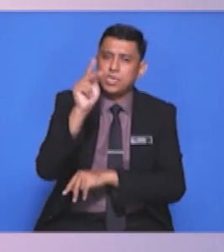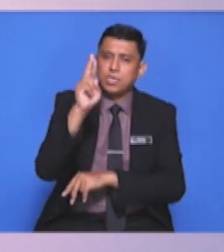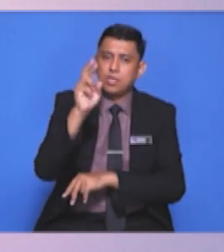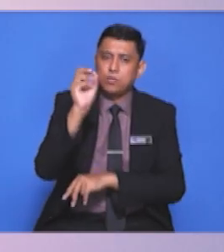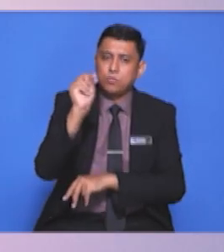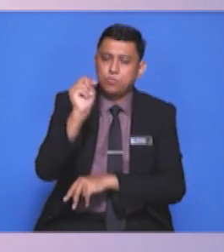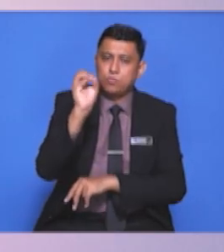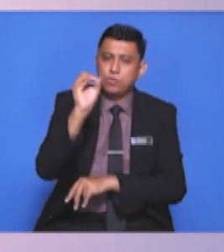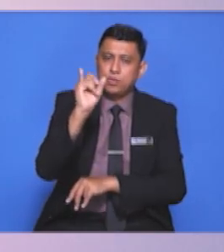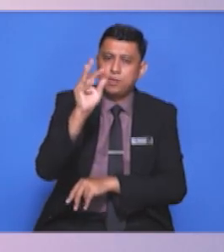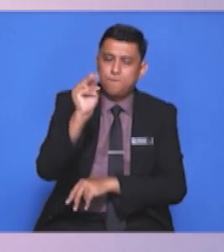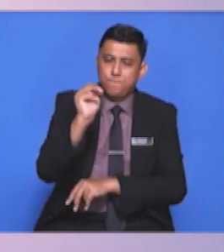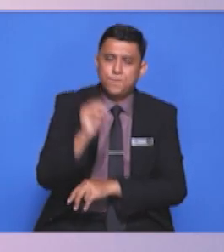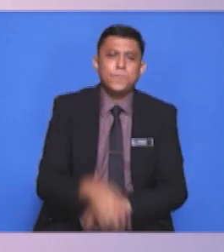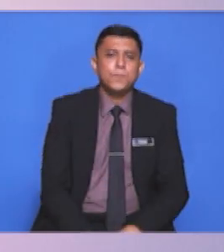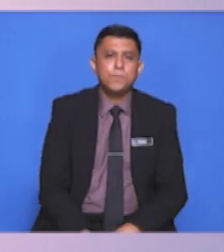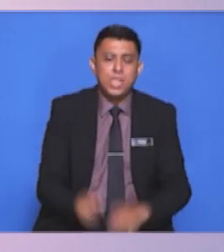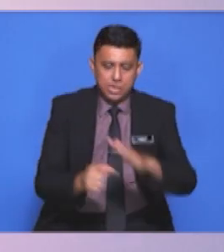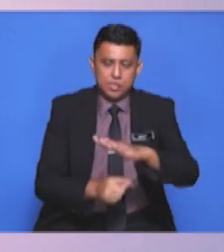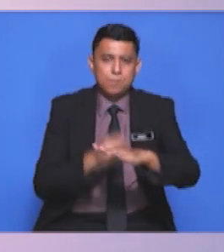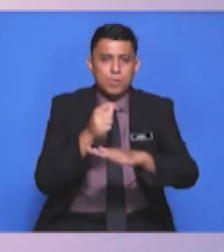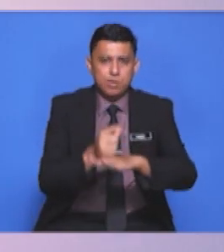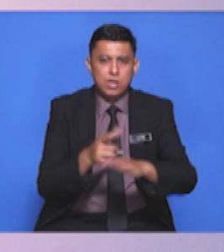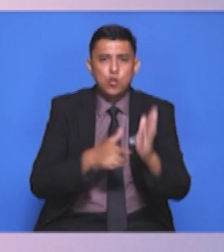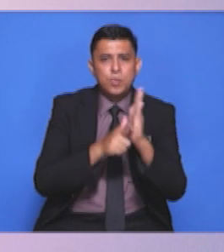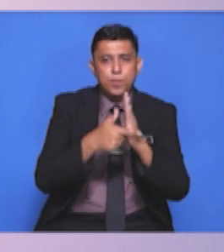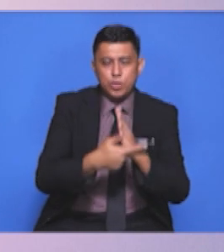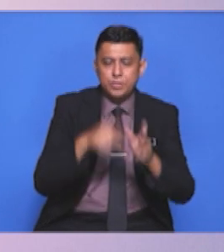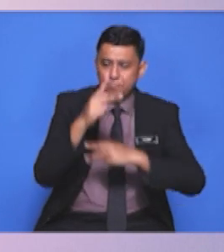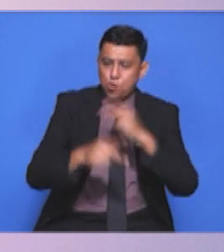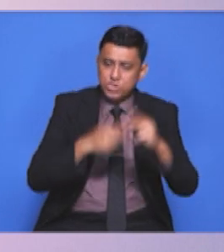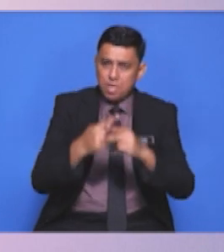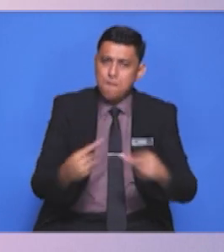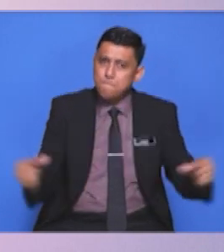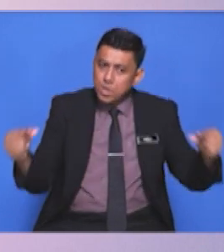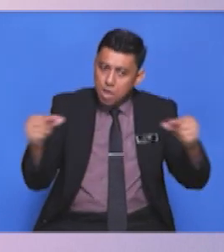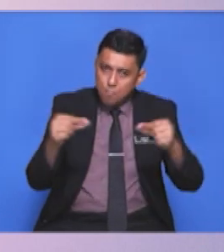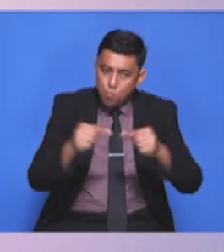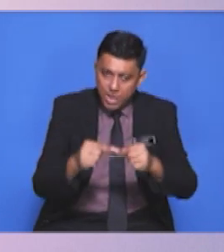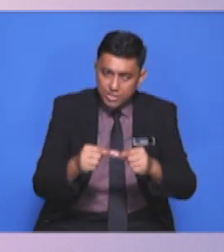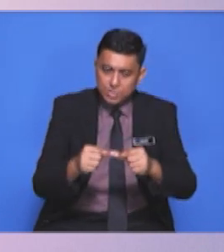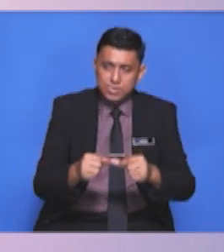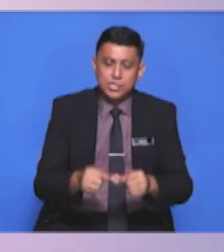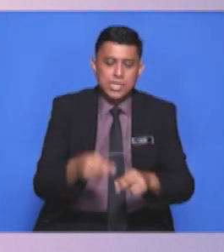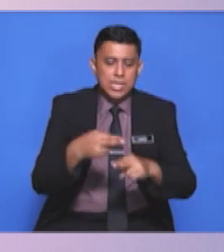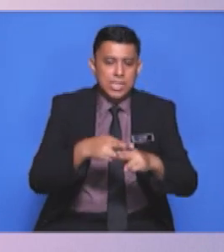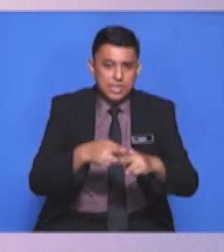yaitu perkataan yang diterbitkan melalui proses penggabungan